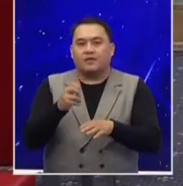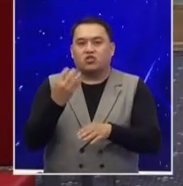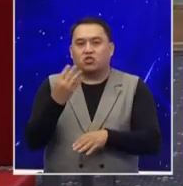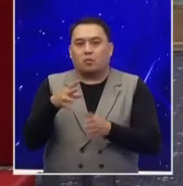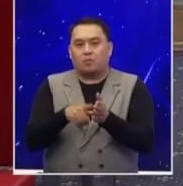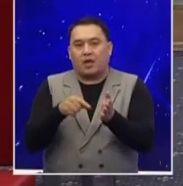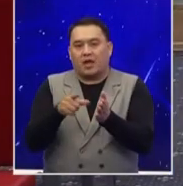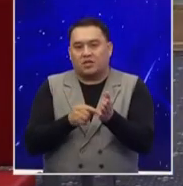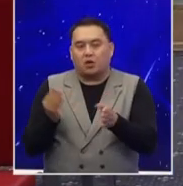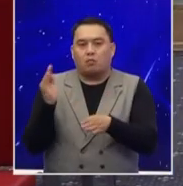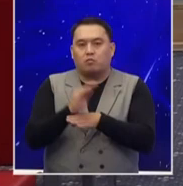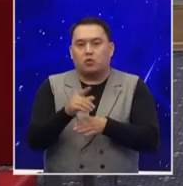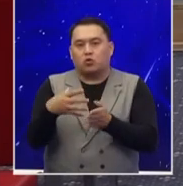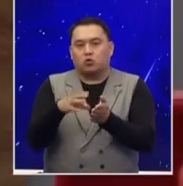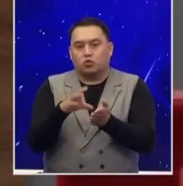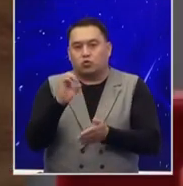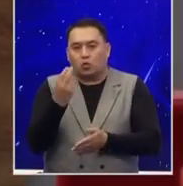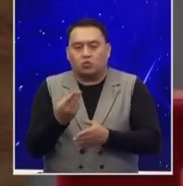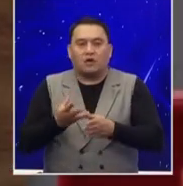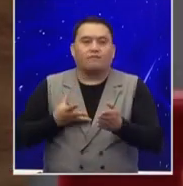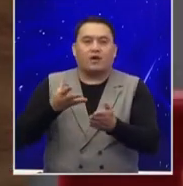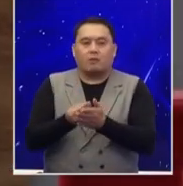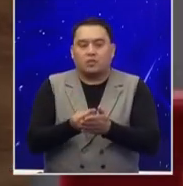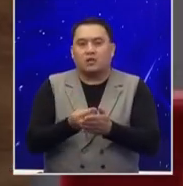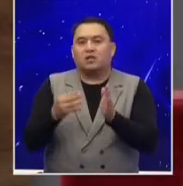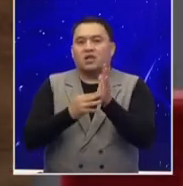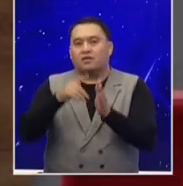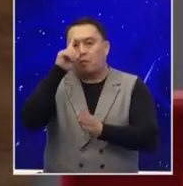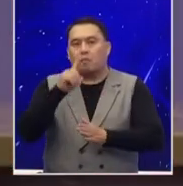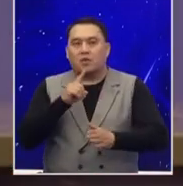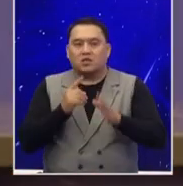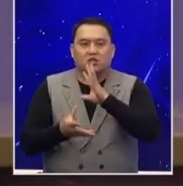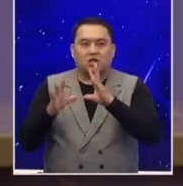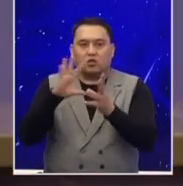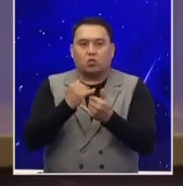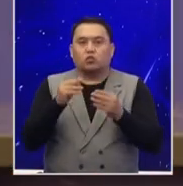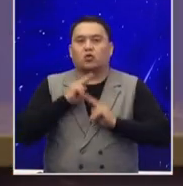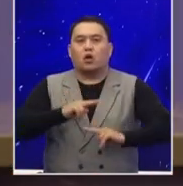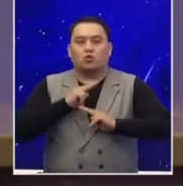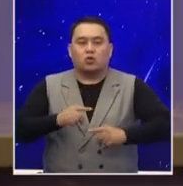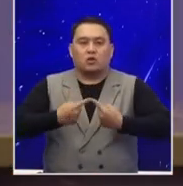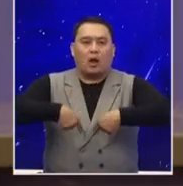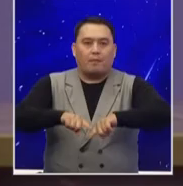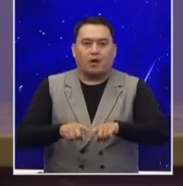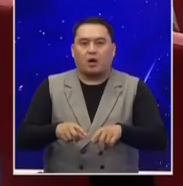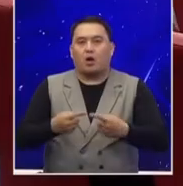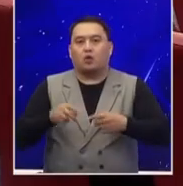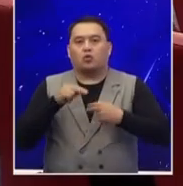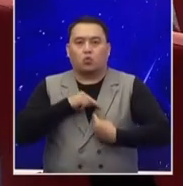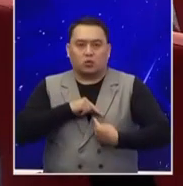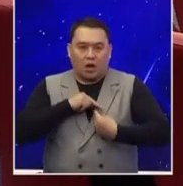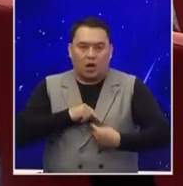пенсий, пособий и социальных выплат. Итоги работы за 9 месяцев подвели сегодня сотрудники Департамента комитета